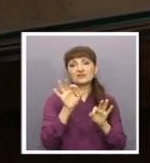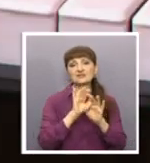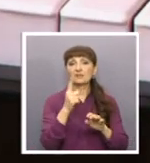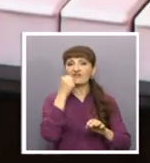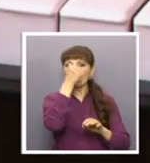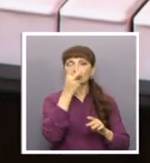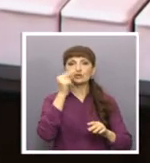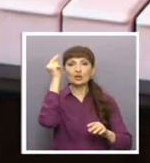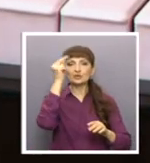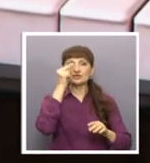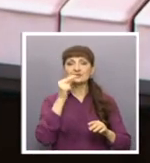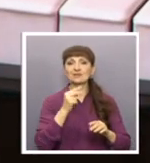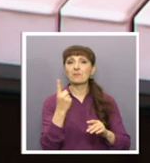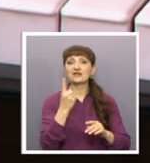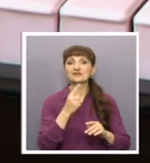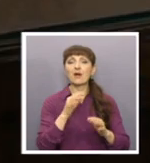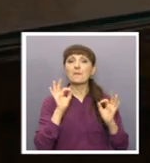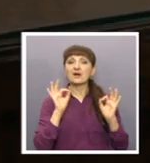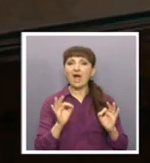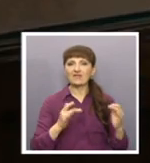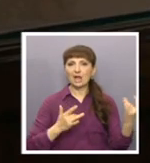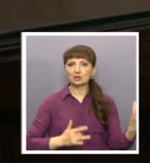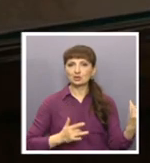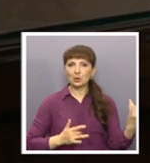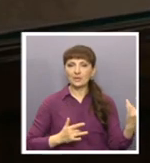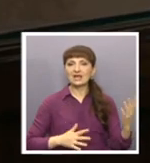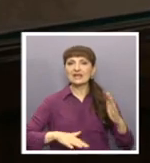обучения нужно научиться прежде всего правильно держать инструмент и